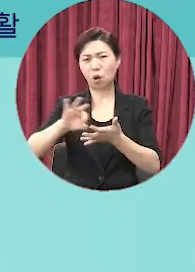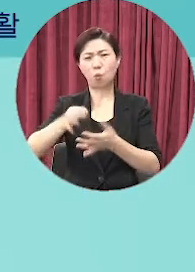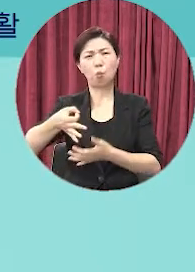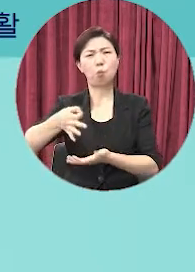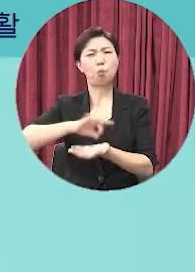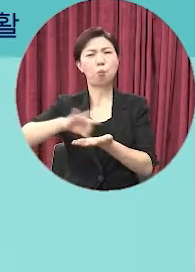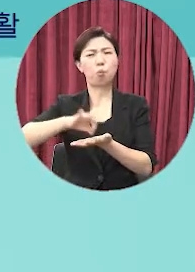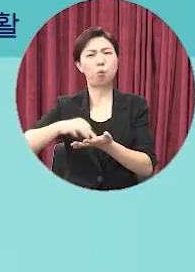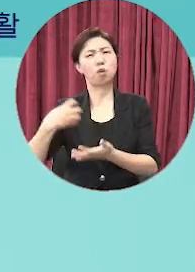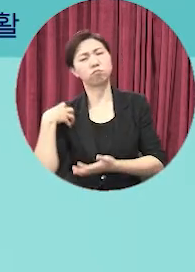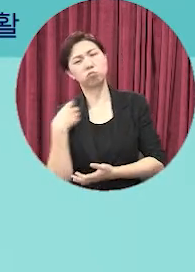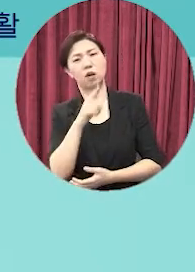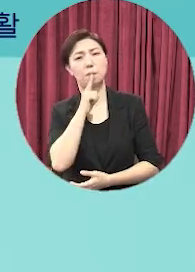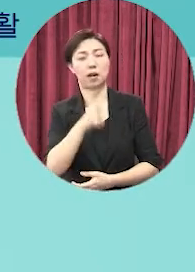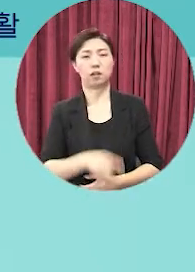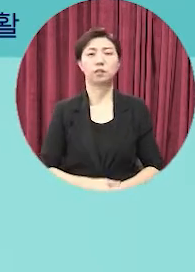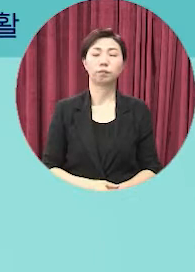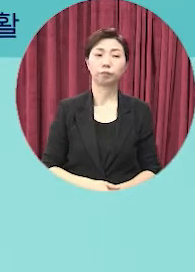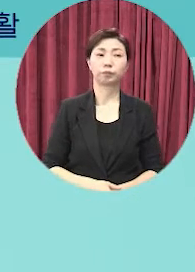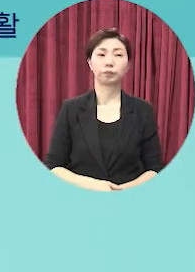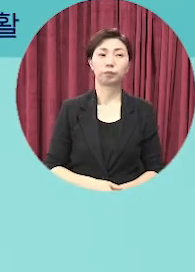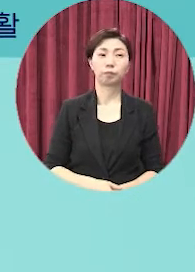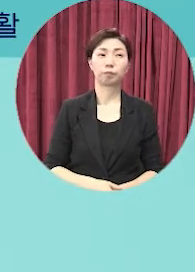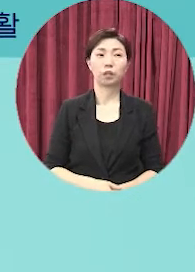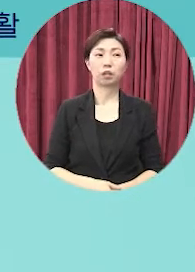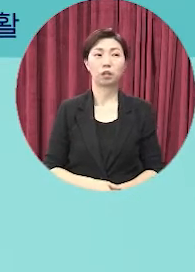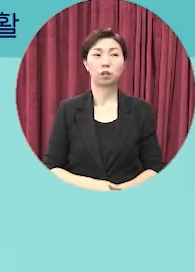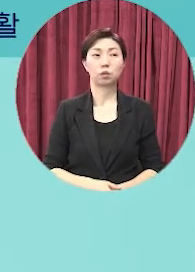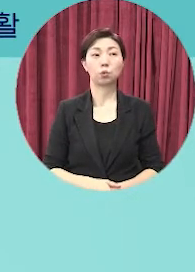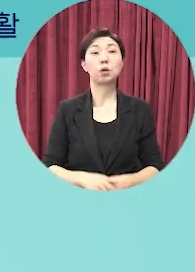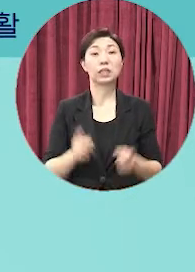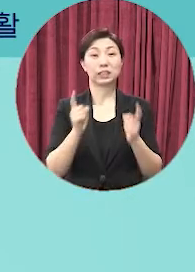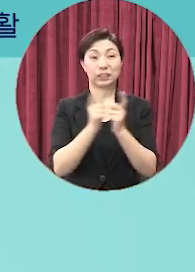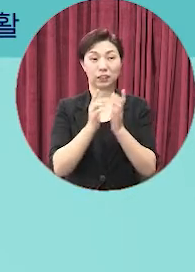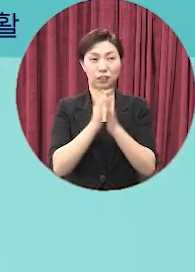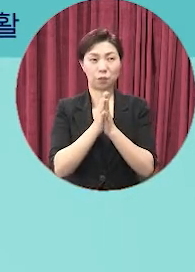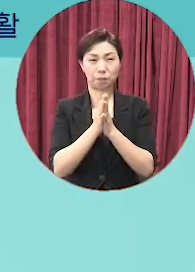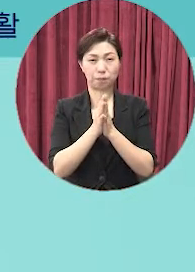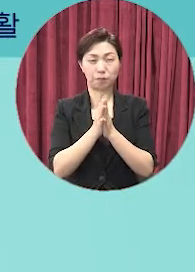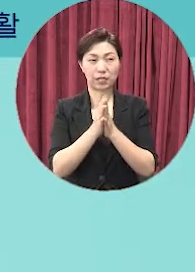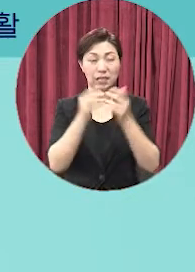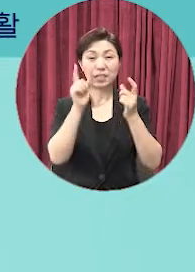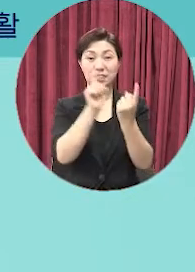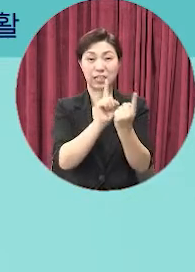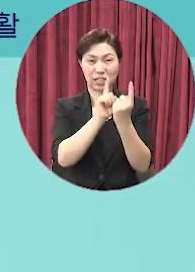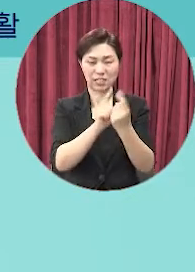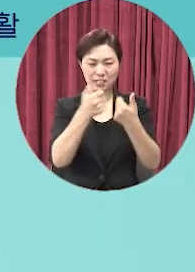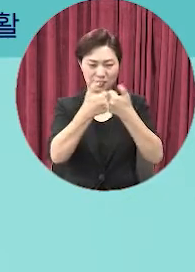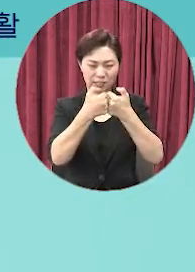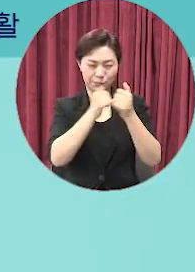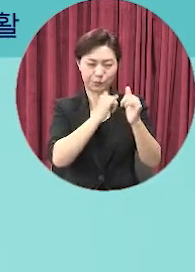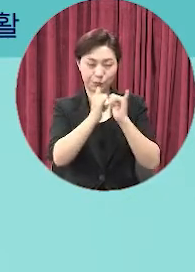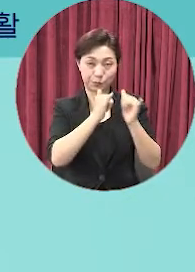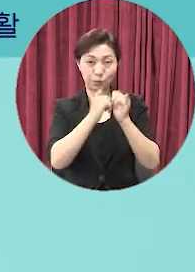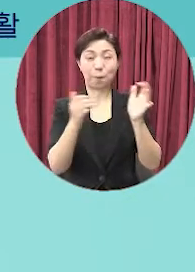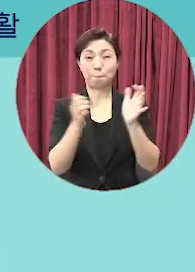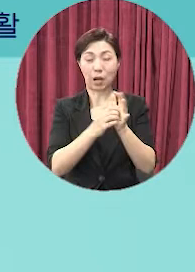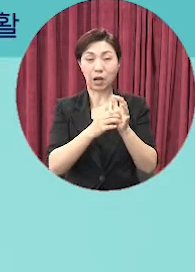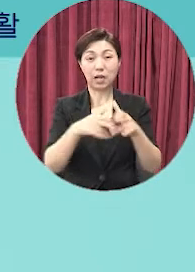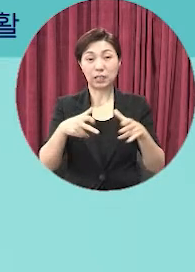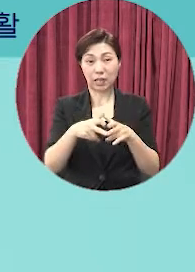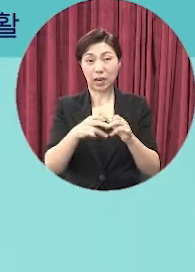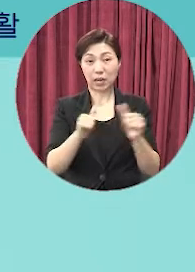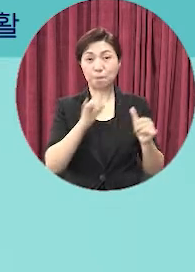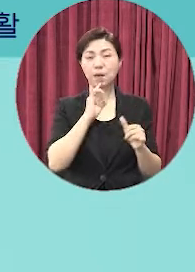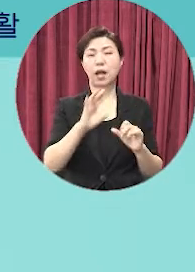그리고 수요자 입장에서 당사자에게 심층 인터뷰를 진행을 했습니다. 장애 관련된 것뿐만 아니라 이제